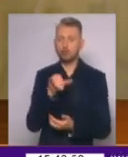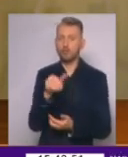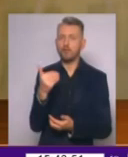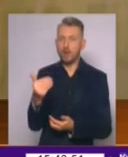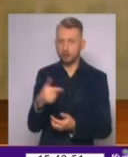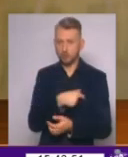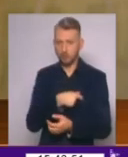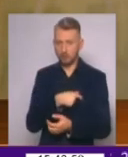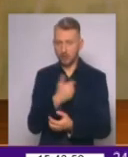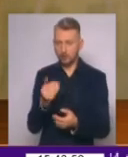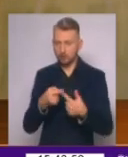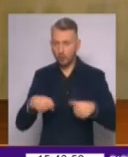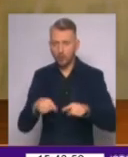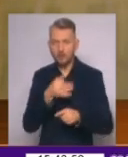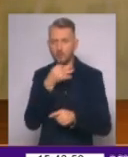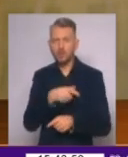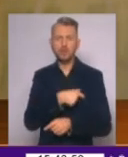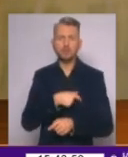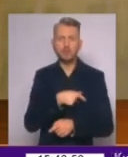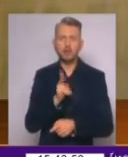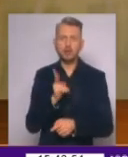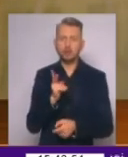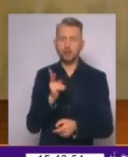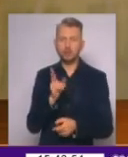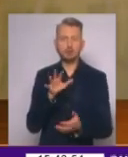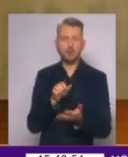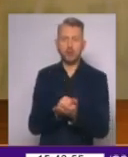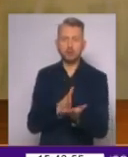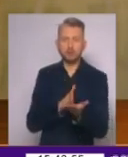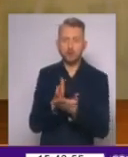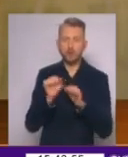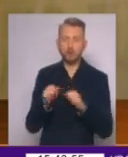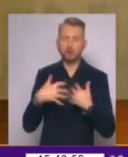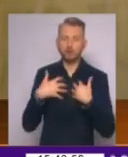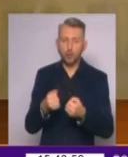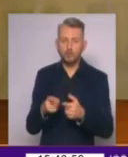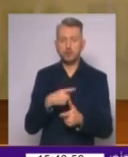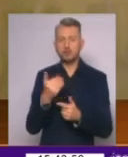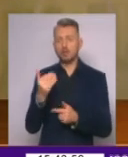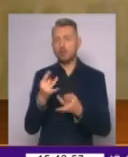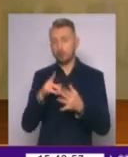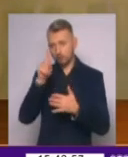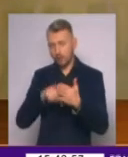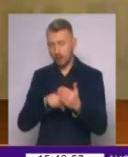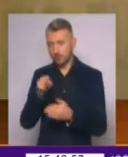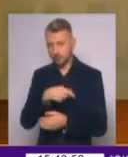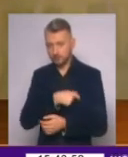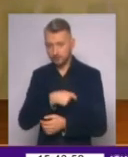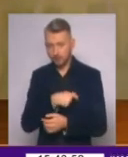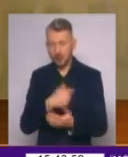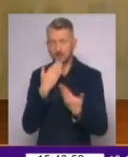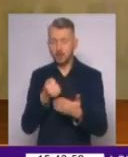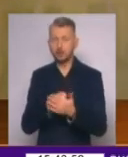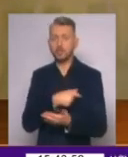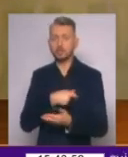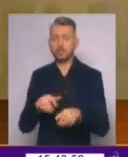вашому окрузі, або у будь-якого депутата, який, можливо, профільно займається охороною здоров'я, чи ви йому просто довіряєте, будь ласка, звертайтеся до депутата